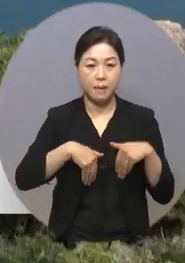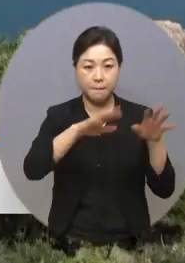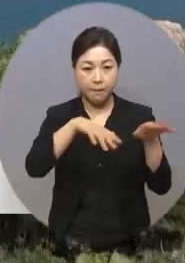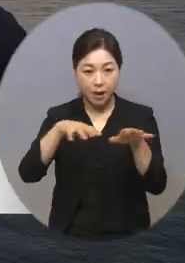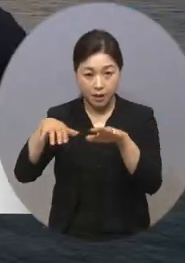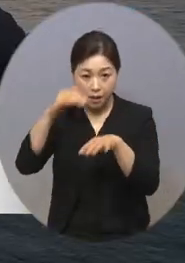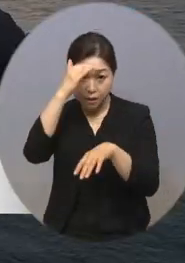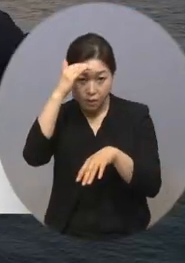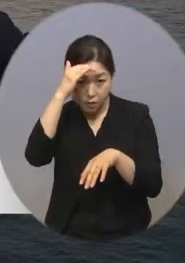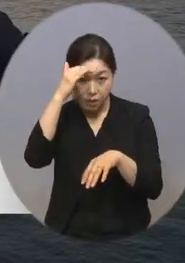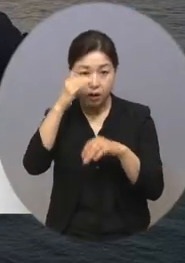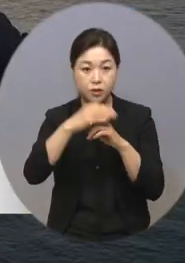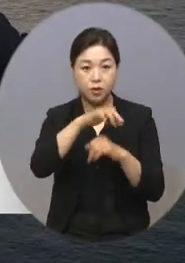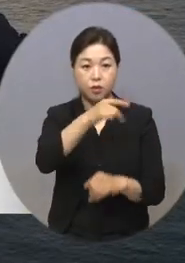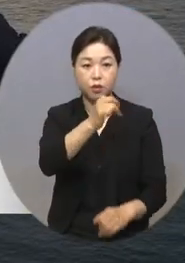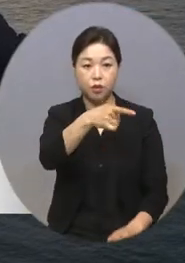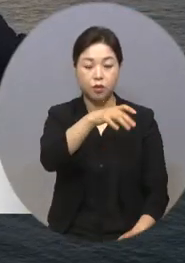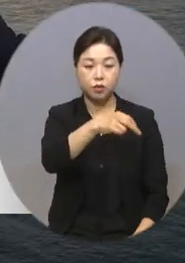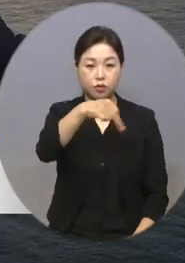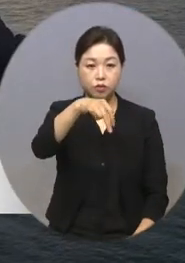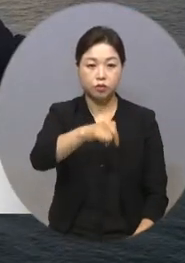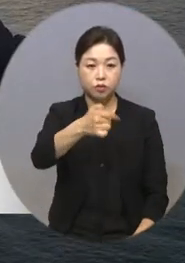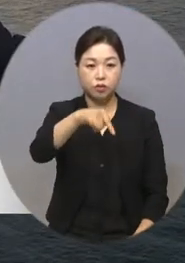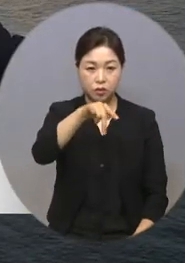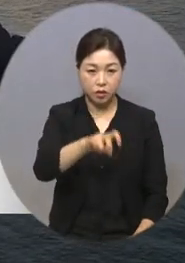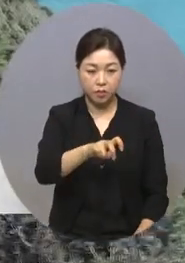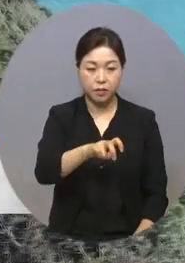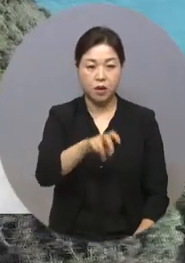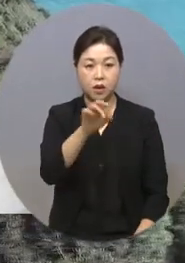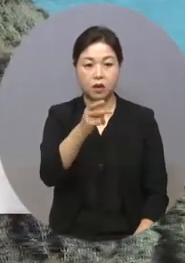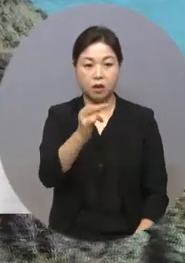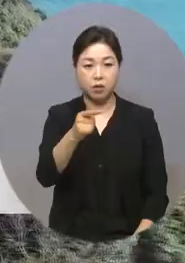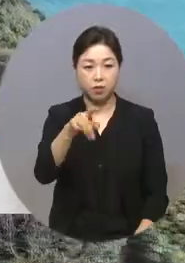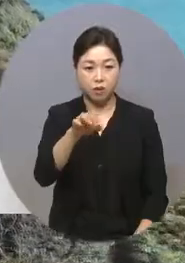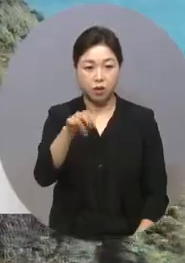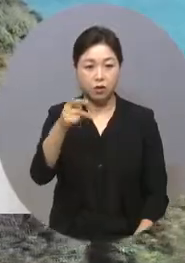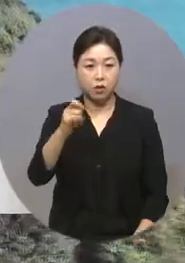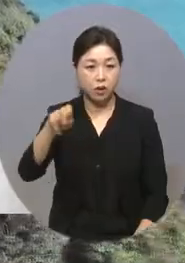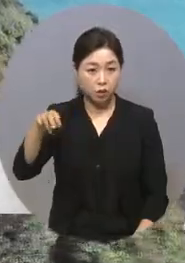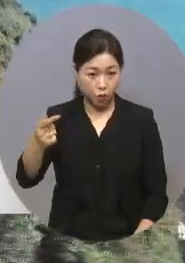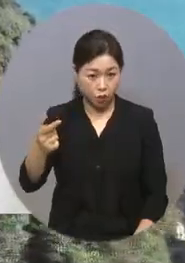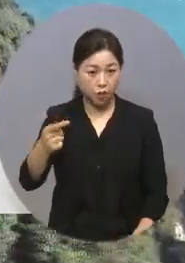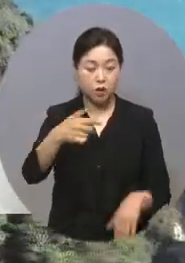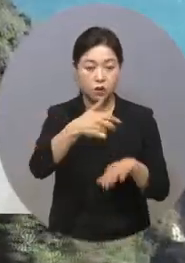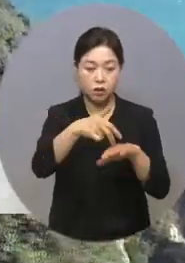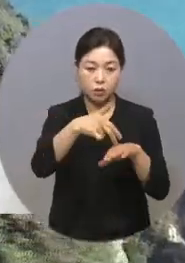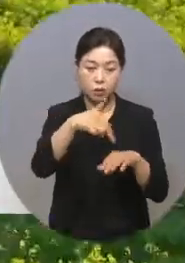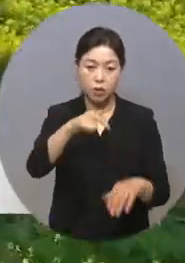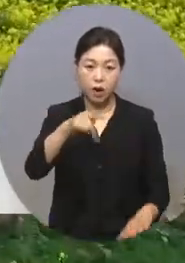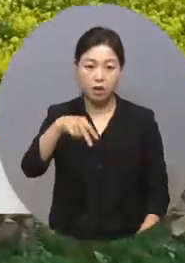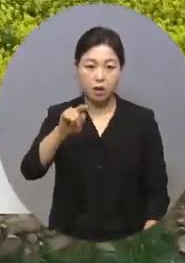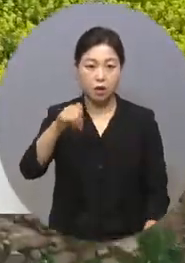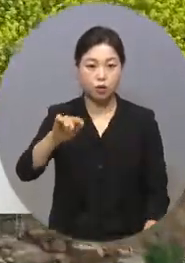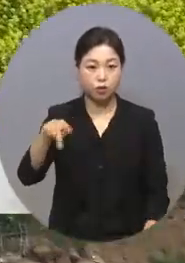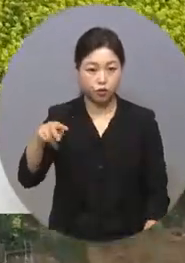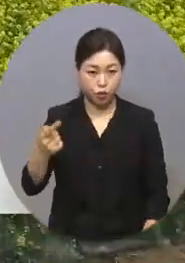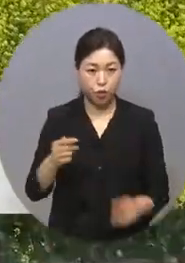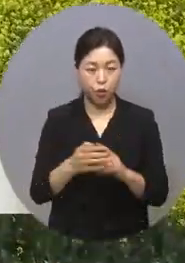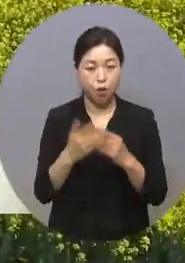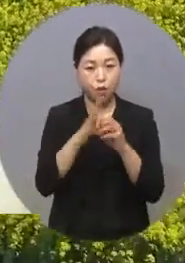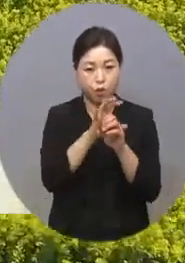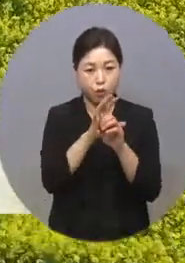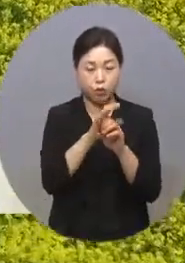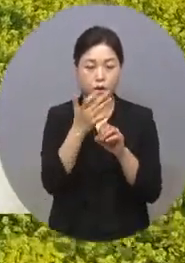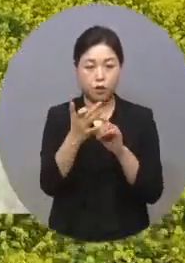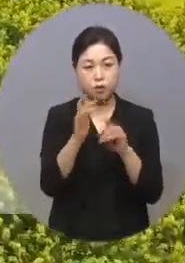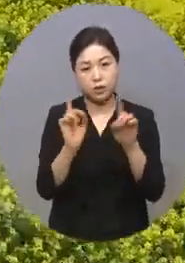고흥 숙성과 영광 송이도 진도가 4 군도 를 선정해 코로 날 그로 지친 관광객들에게 새로운